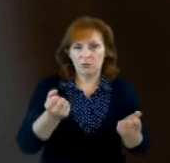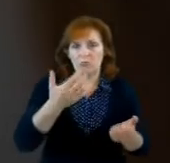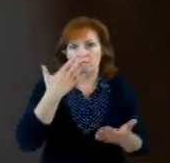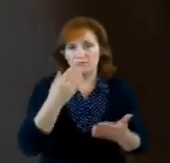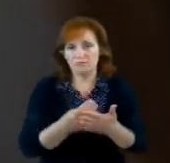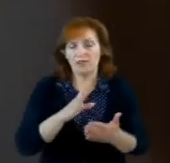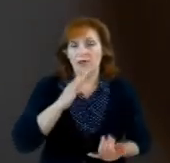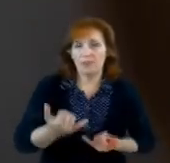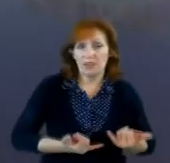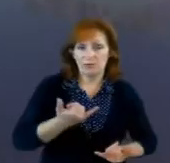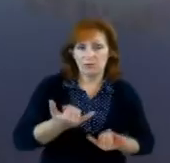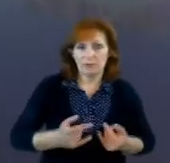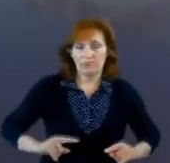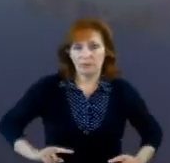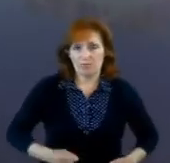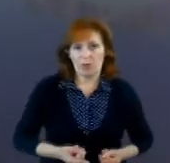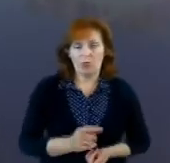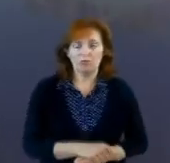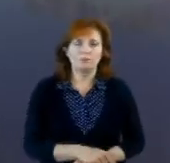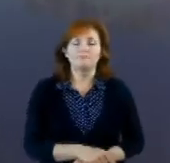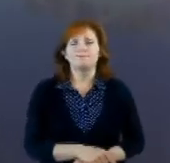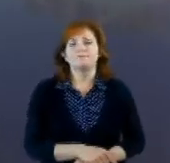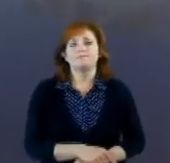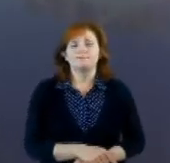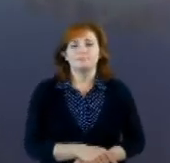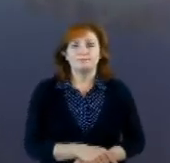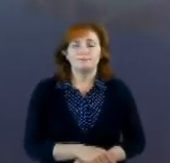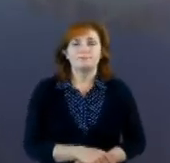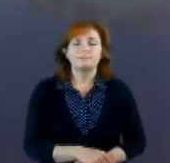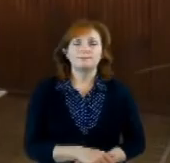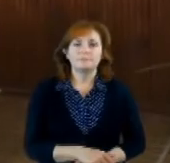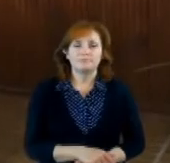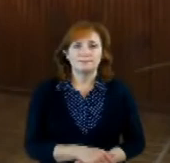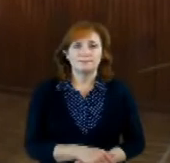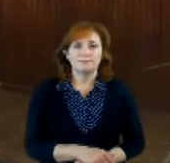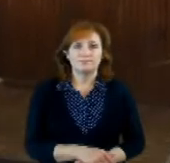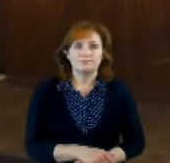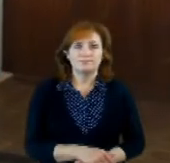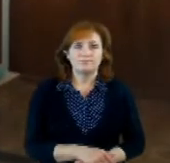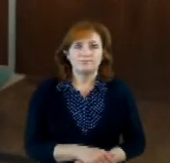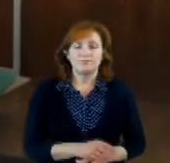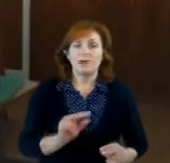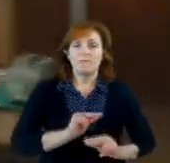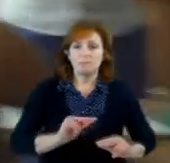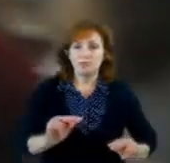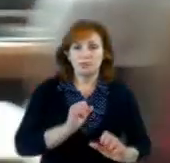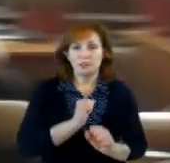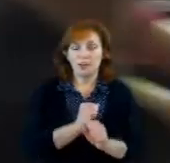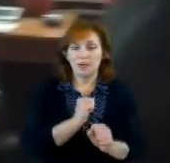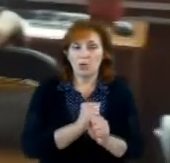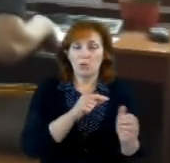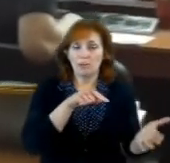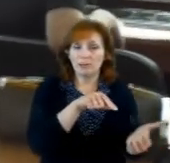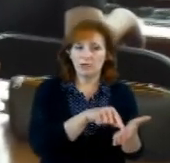полону. Вчителька робить акцент не на начитці матеріалу,